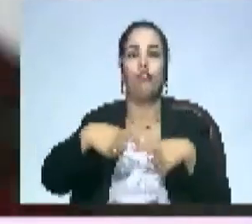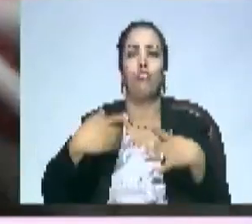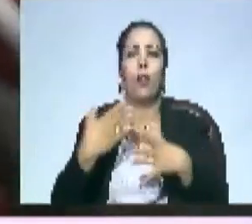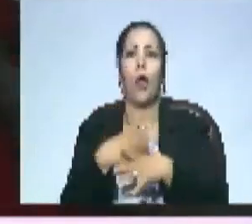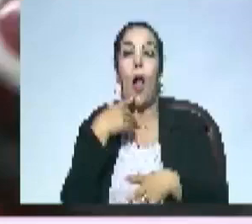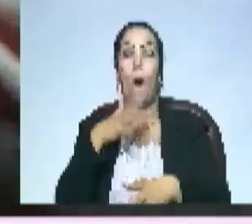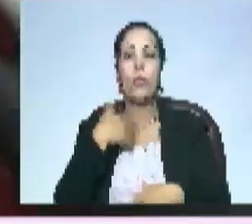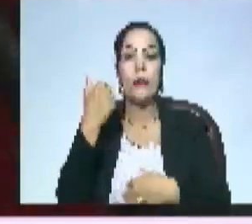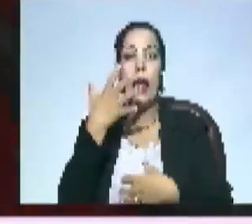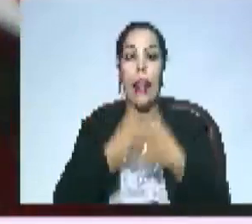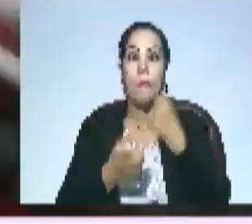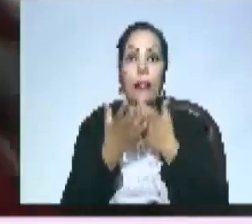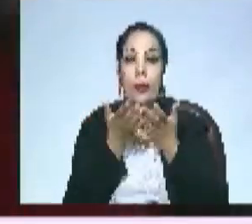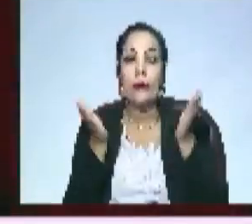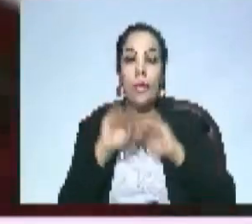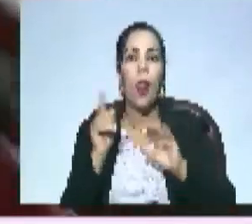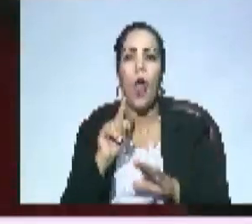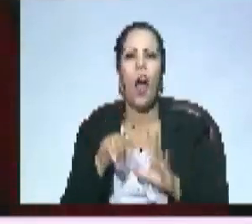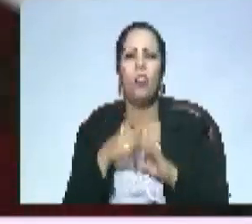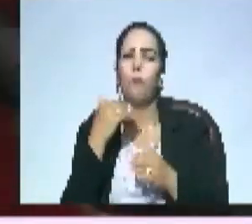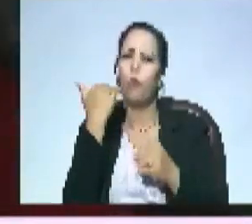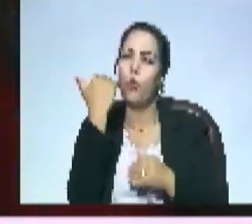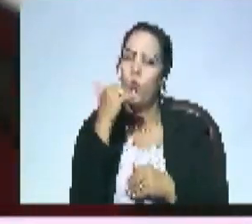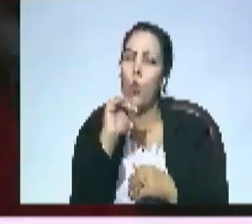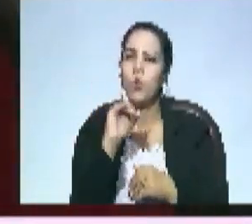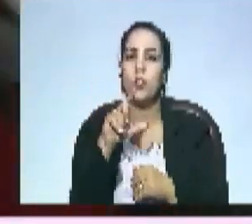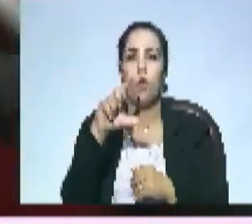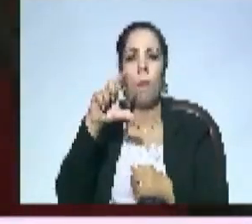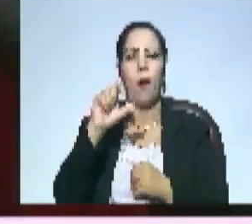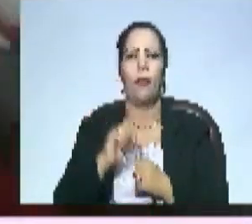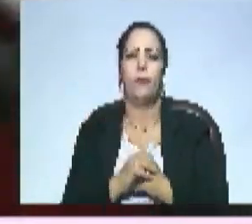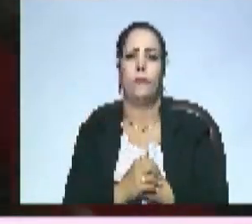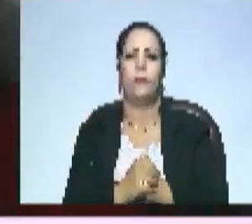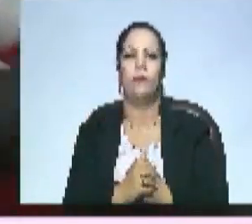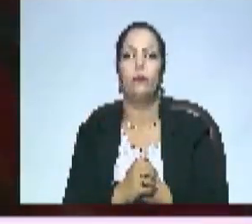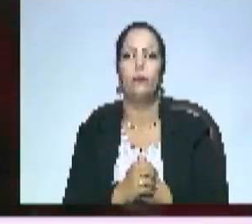لبن كتير يعني حوالي نص كوبايه ولا حاجه نص كوبايه